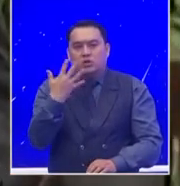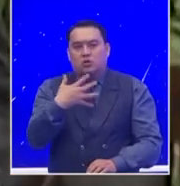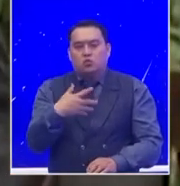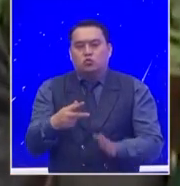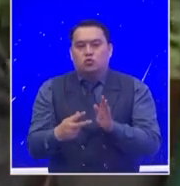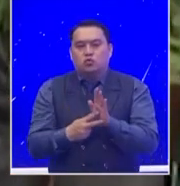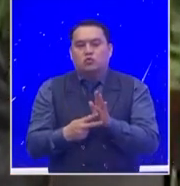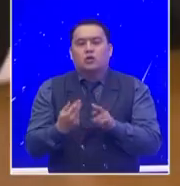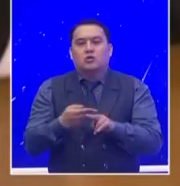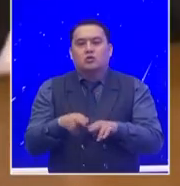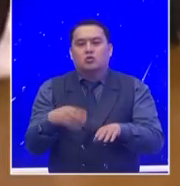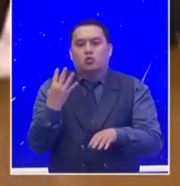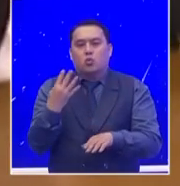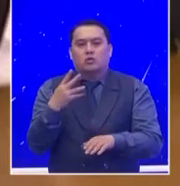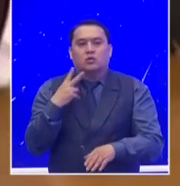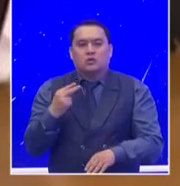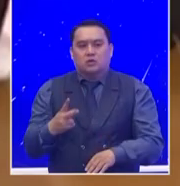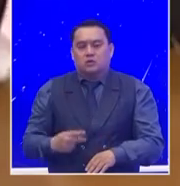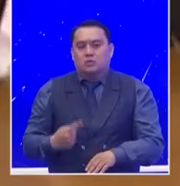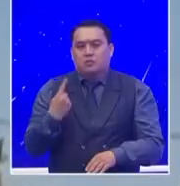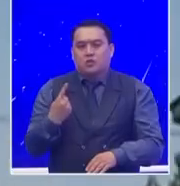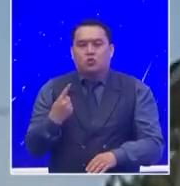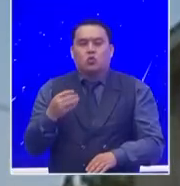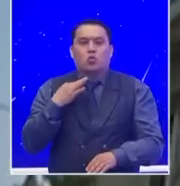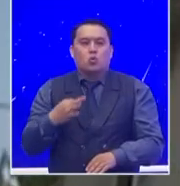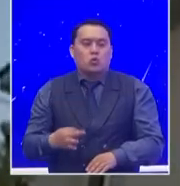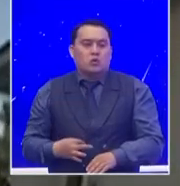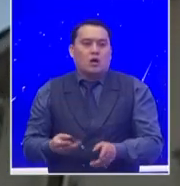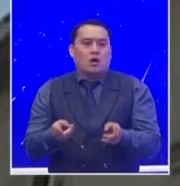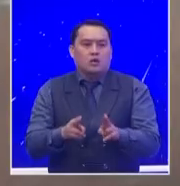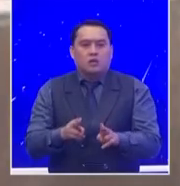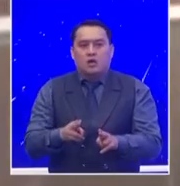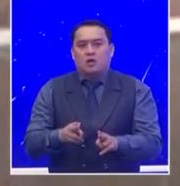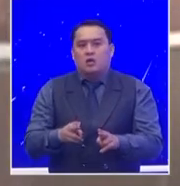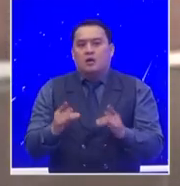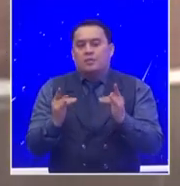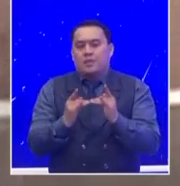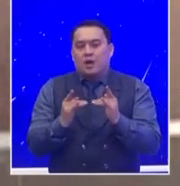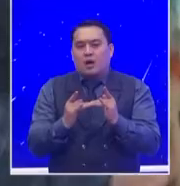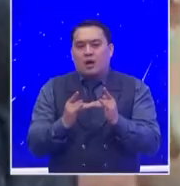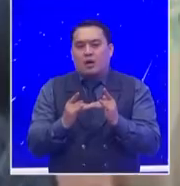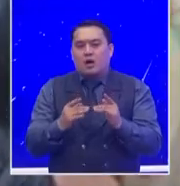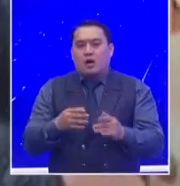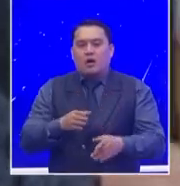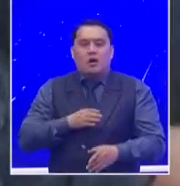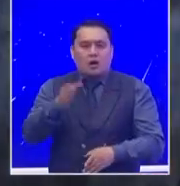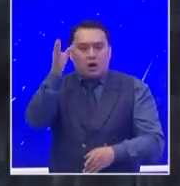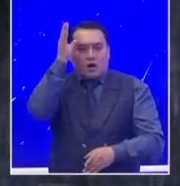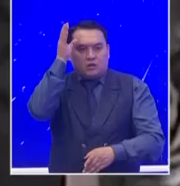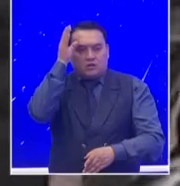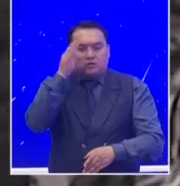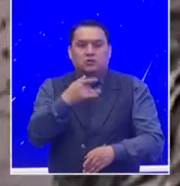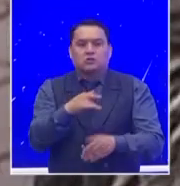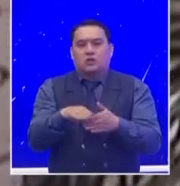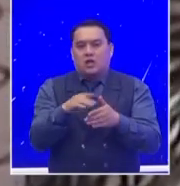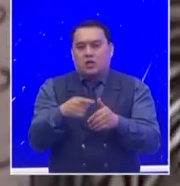жұмды. Соңында 4 қызы, 1 ұлы қалды. 2004 жылы Алматы облыстық мектеп-интернатына академик құрметіне орай Смағұлов